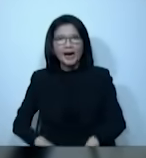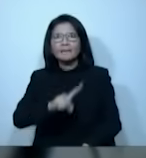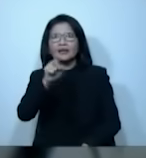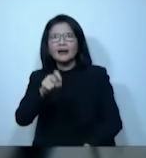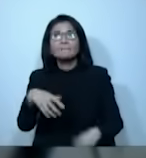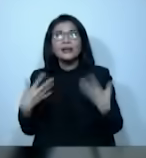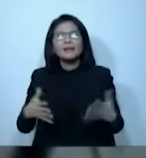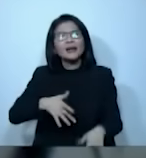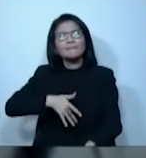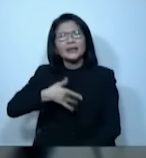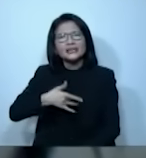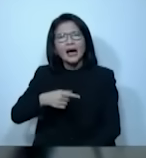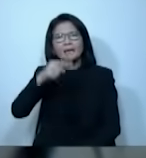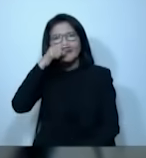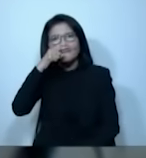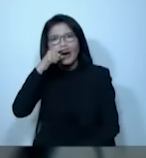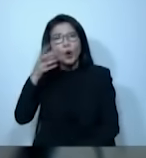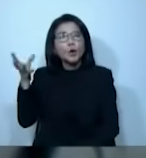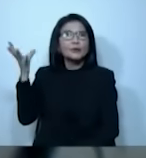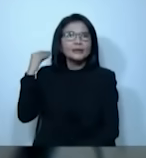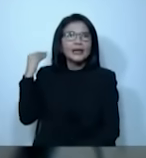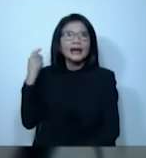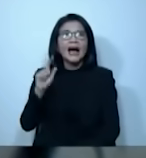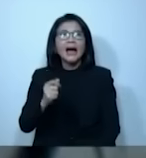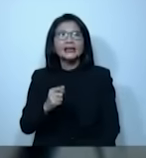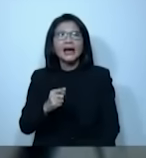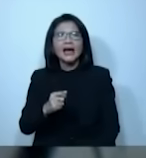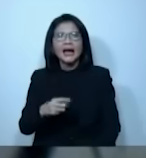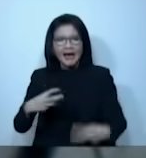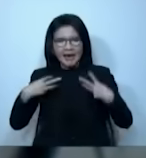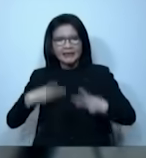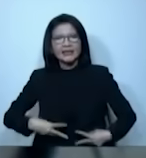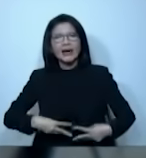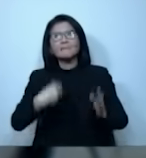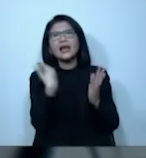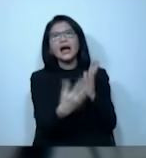perasaan Bapak ketika mendengar bahwa ada pelanggaran etika di